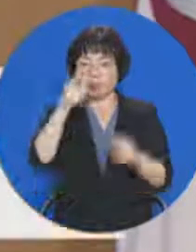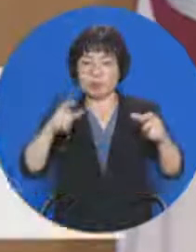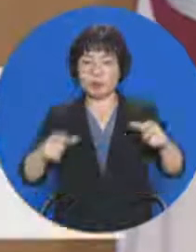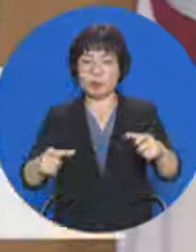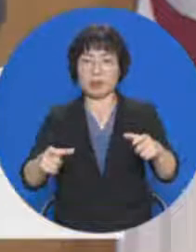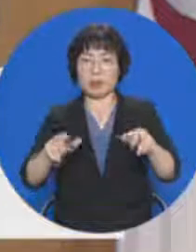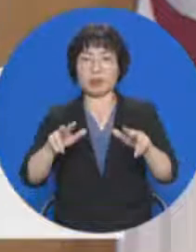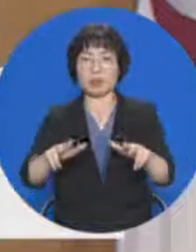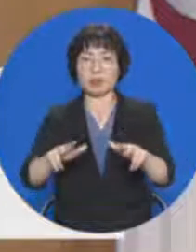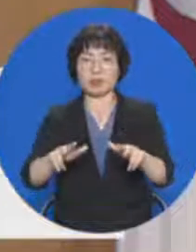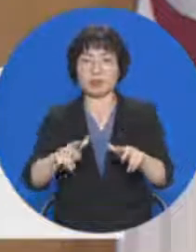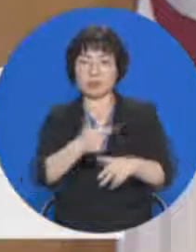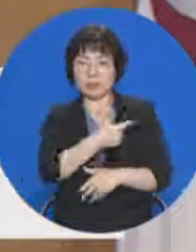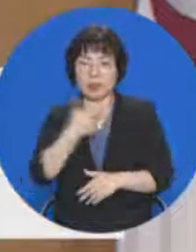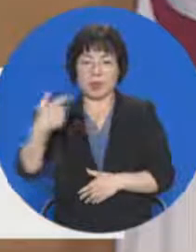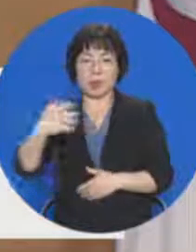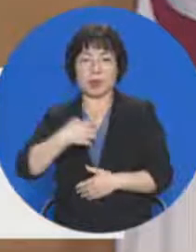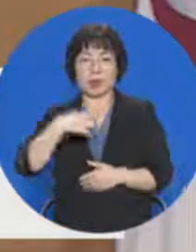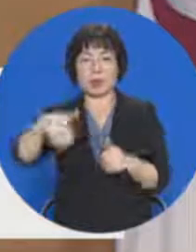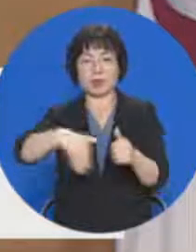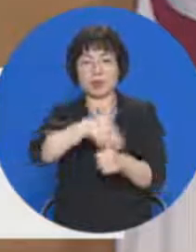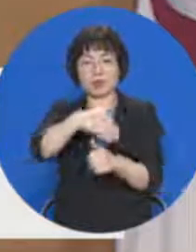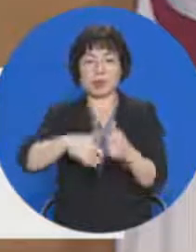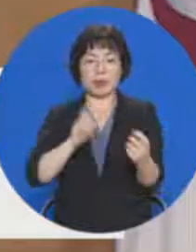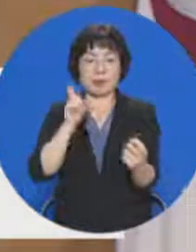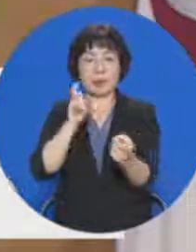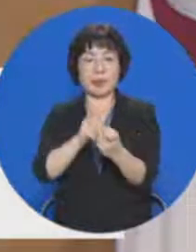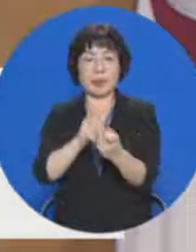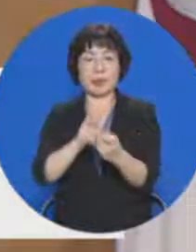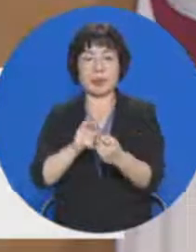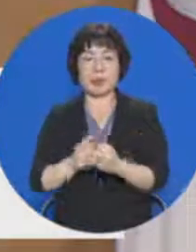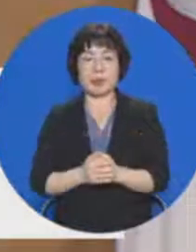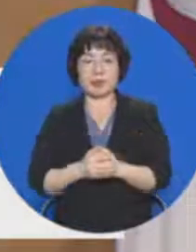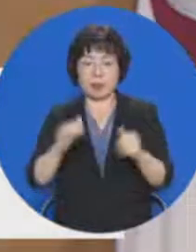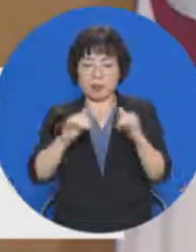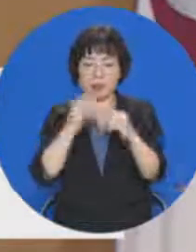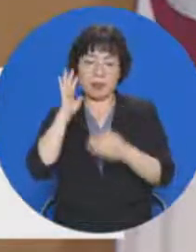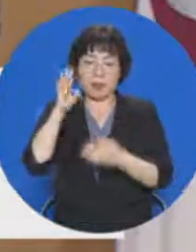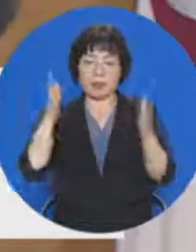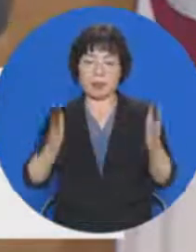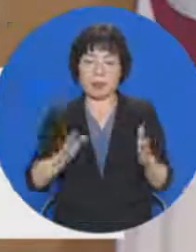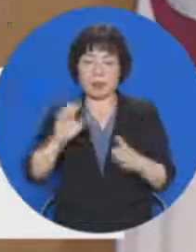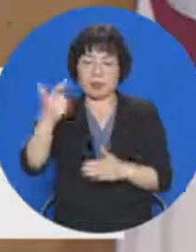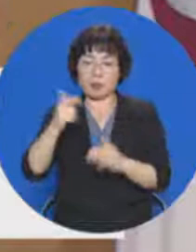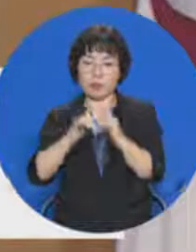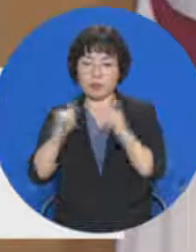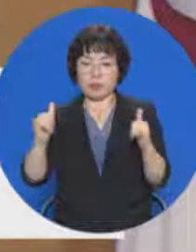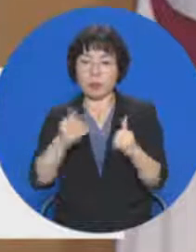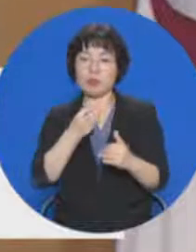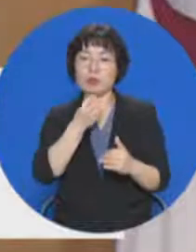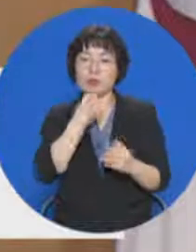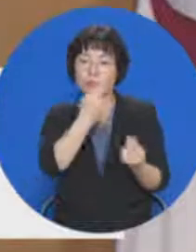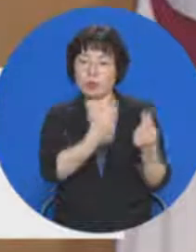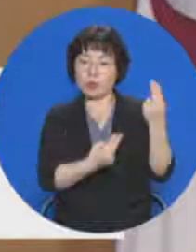지금 매우 위태로운 상황에 직면해 있습니다. 4일 동안 16명은